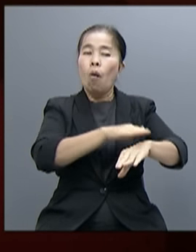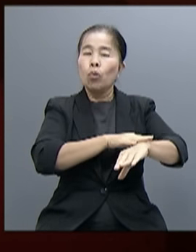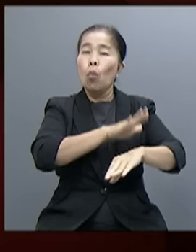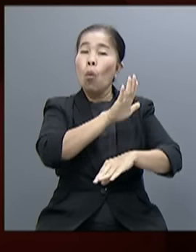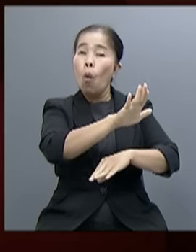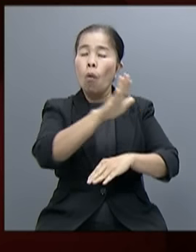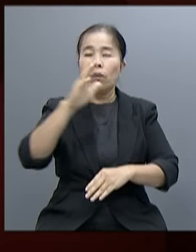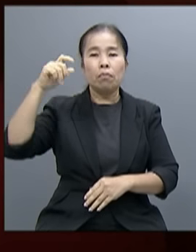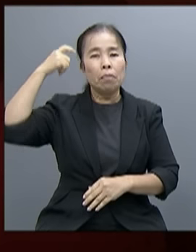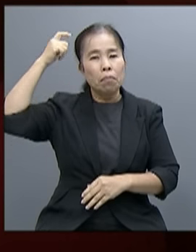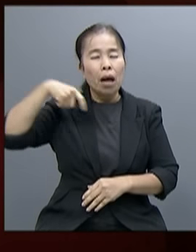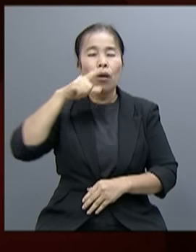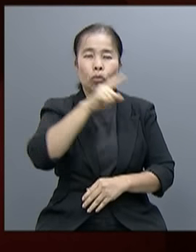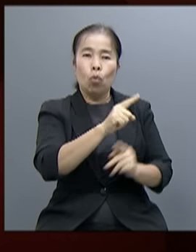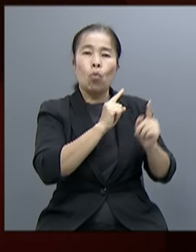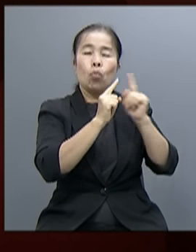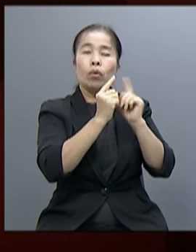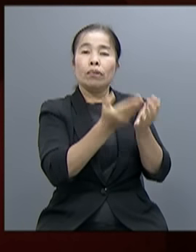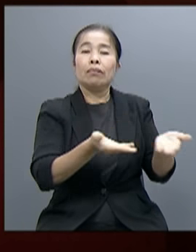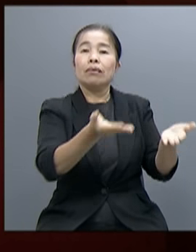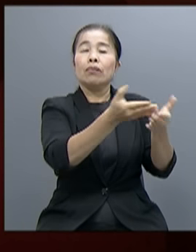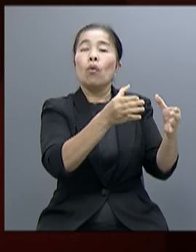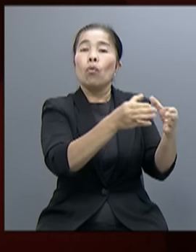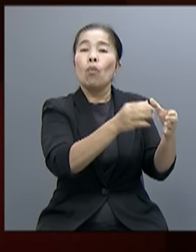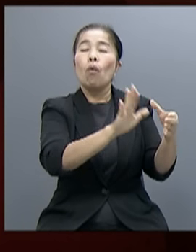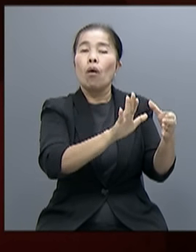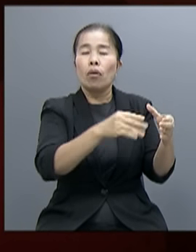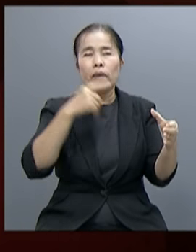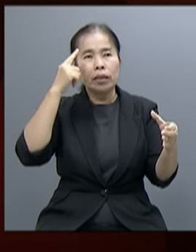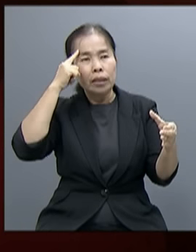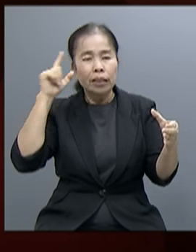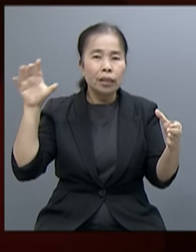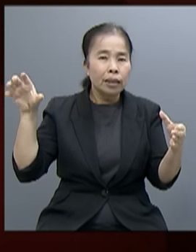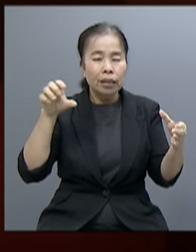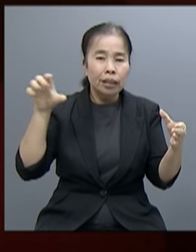ด้วยคือถ้าแบบคุณทักษิณเนี่ยอาจจะเป็นเมดิเอเตอร์ใช่ไหมครับ